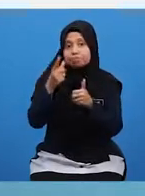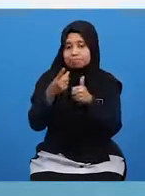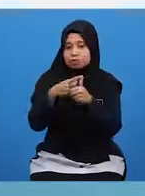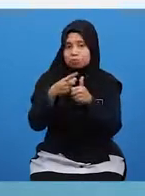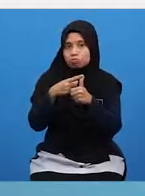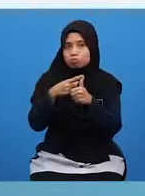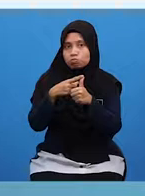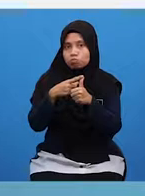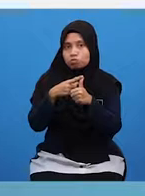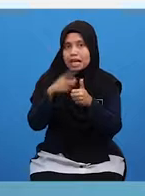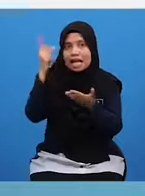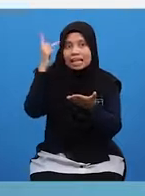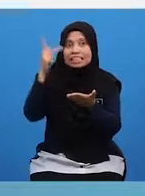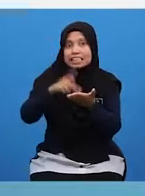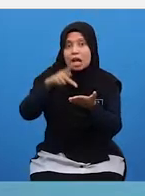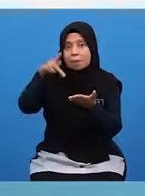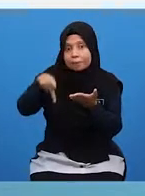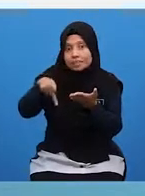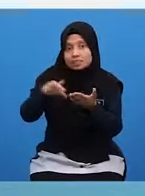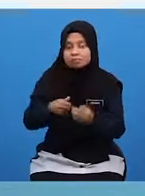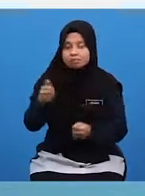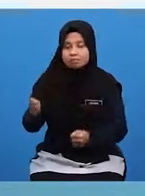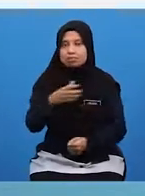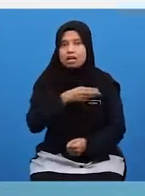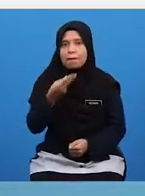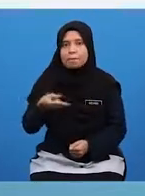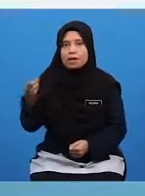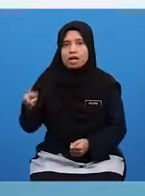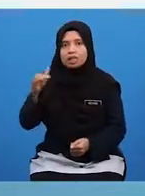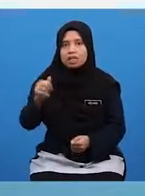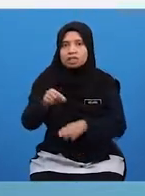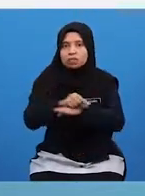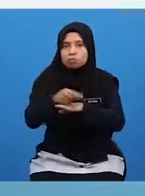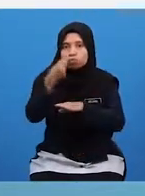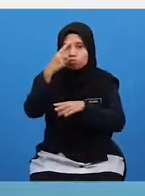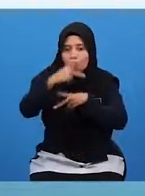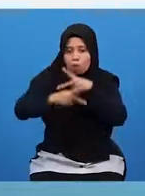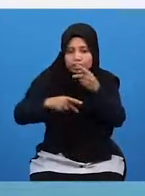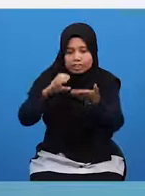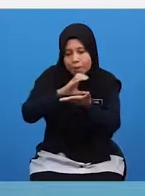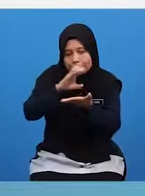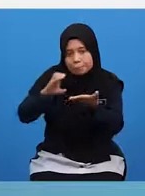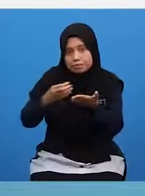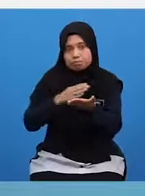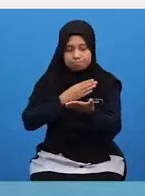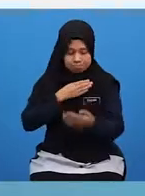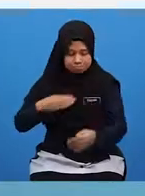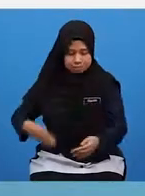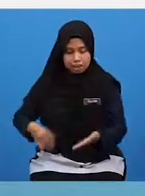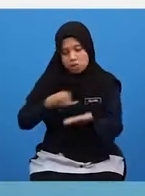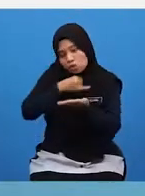Pertama, mengenal pasti alat dan bahan yang diperlukan untuk proses mencanting batik lukis.